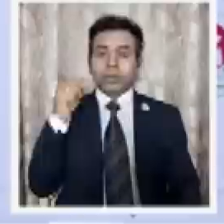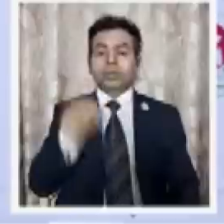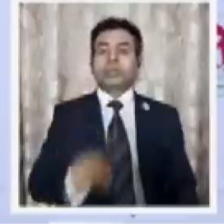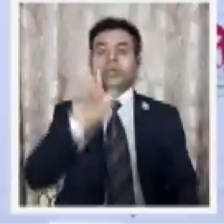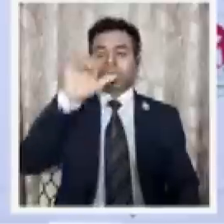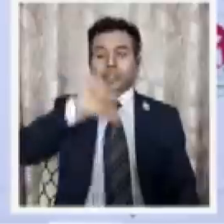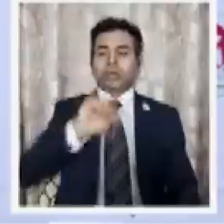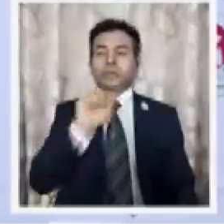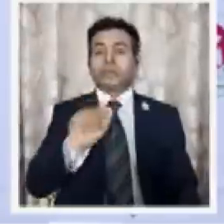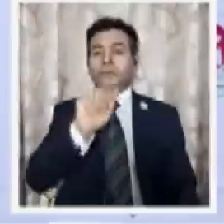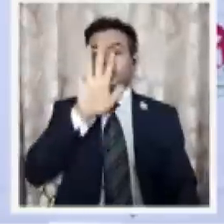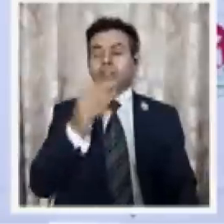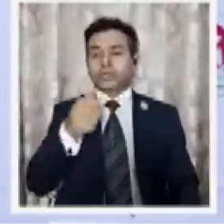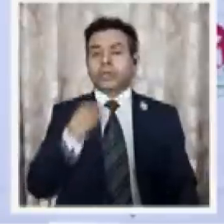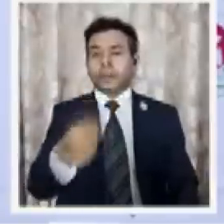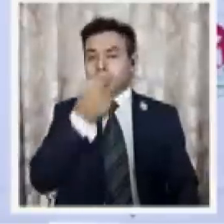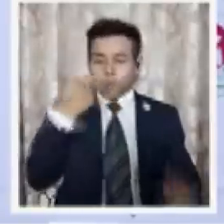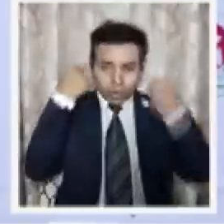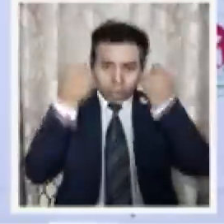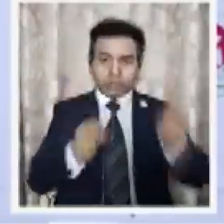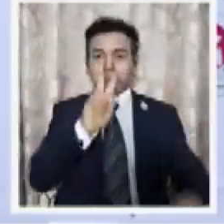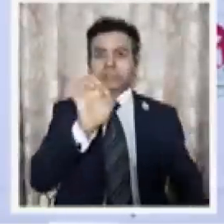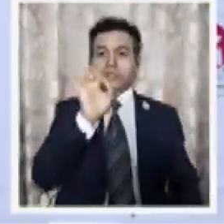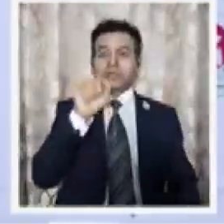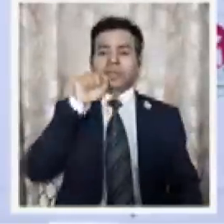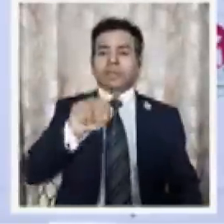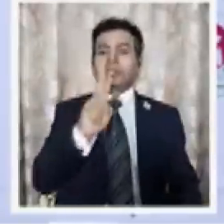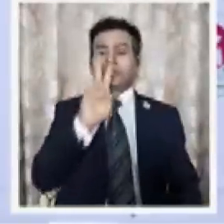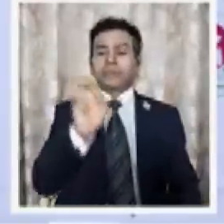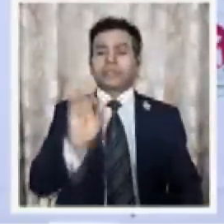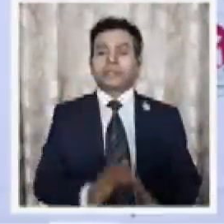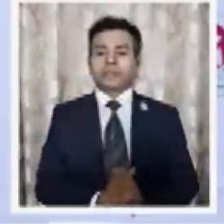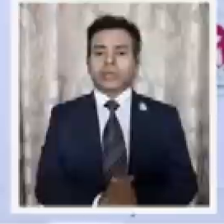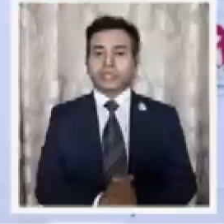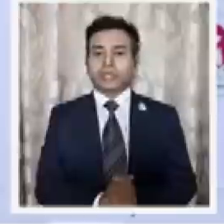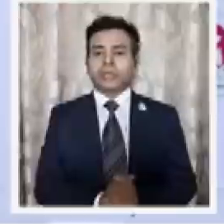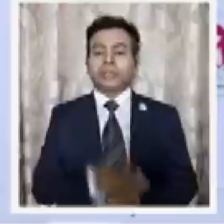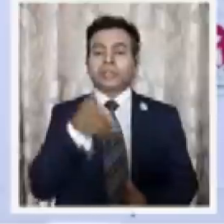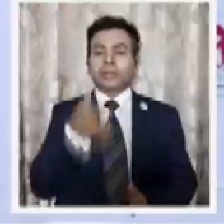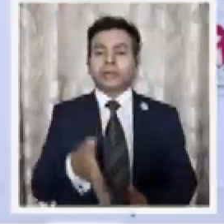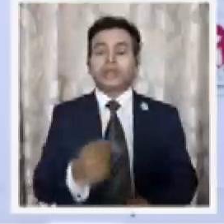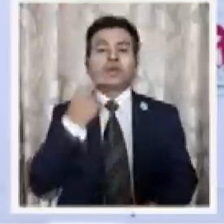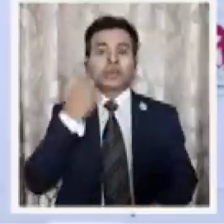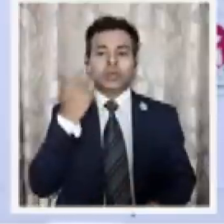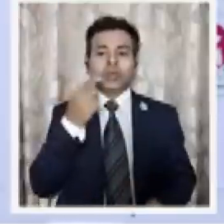শতাংশ বিবেচনায় পুরুষ 79.05% এবং নারী 20.95%।